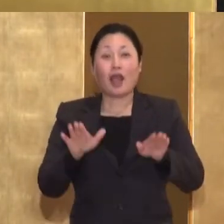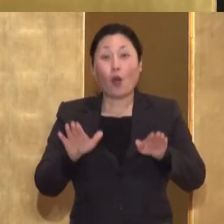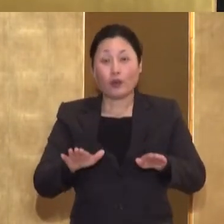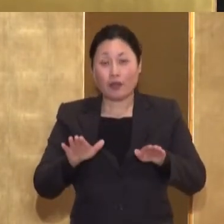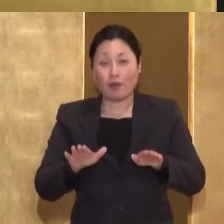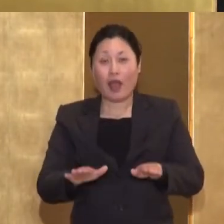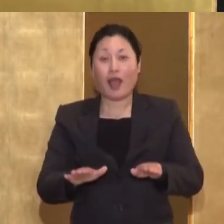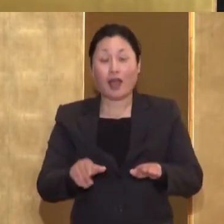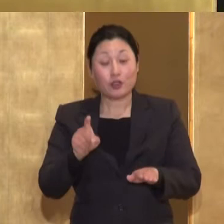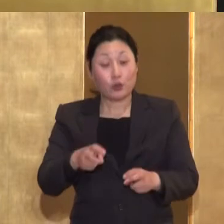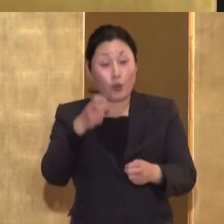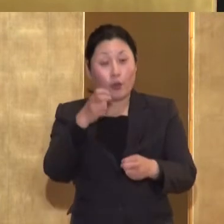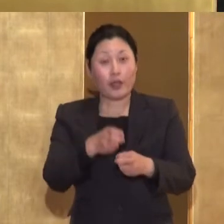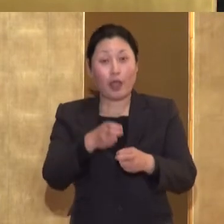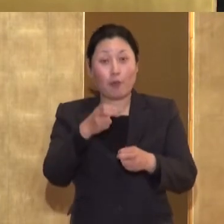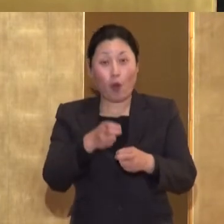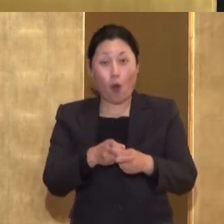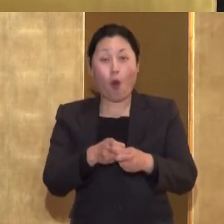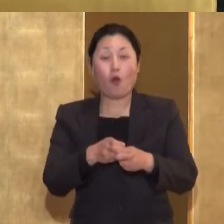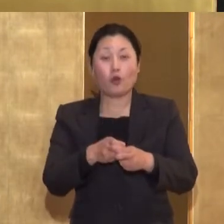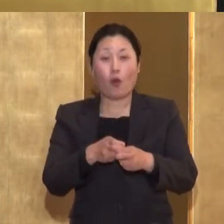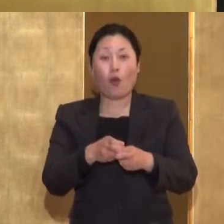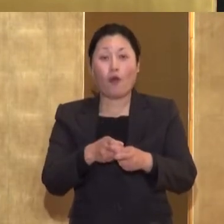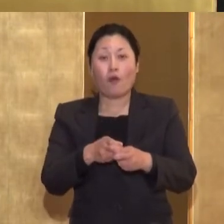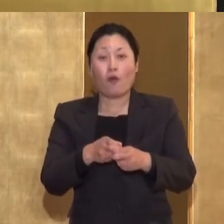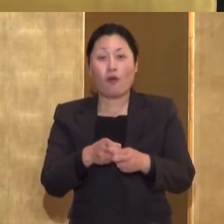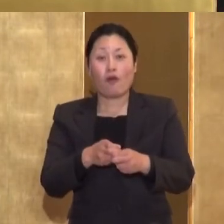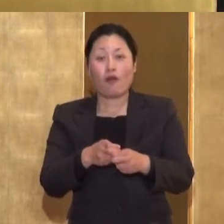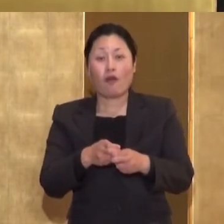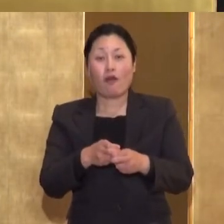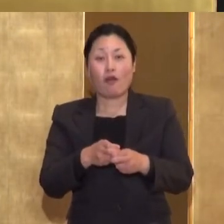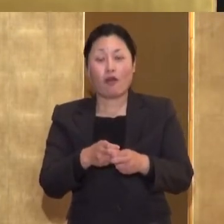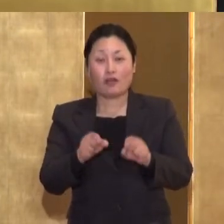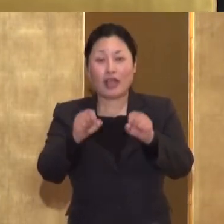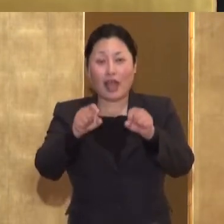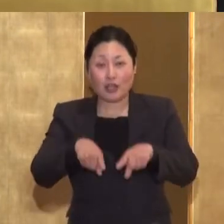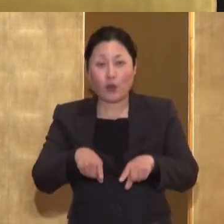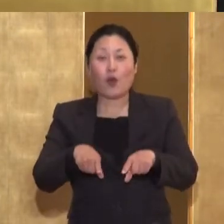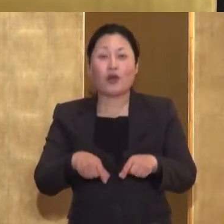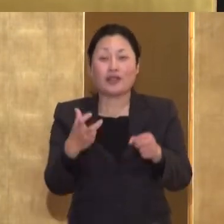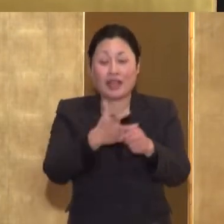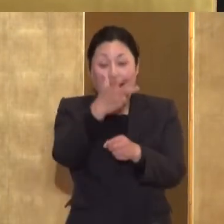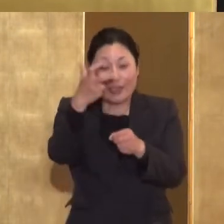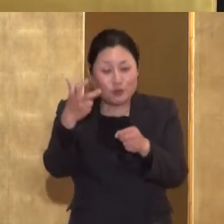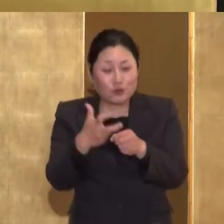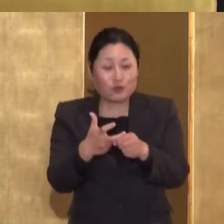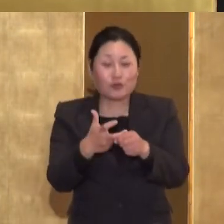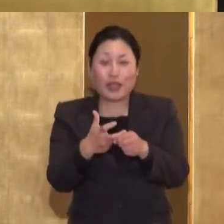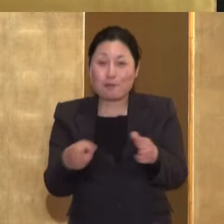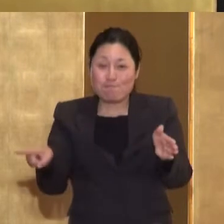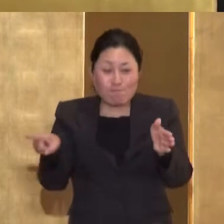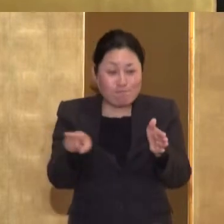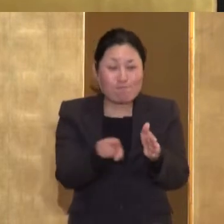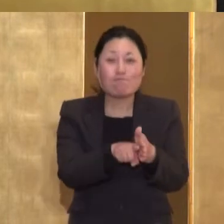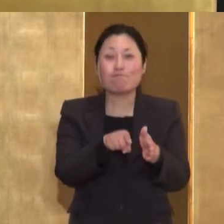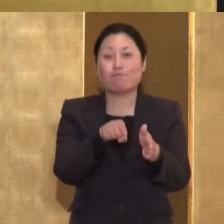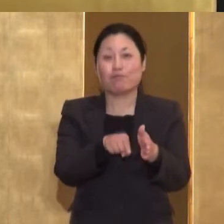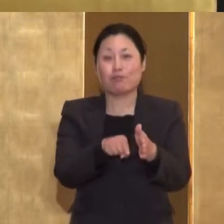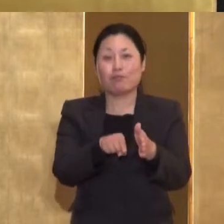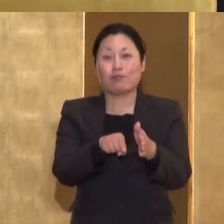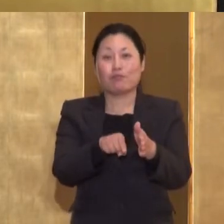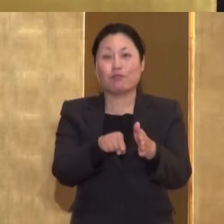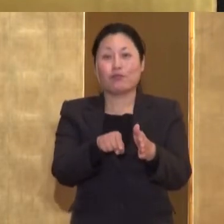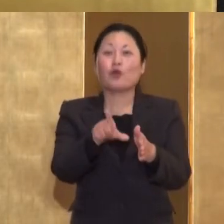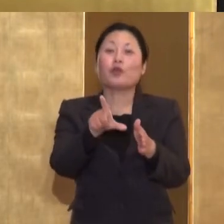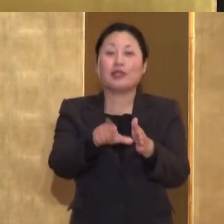はその日本国憲法の施行から70年という節目の年にあ